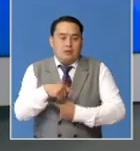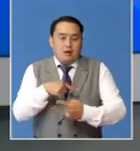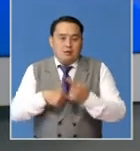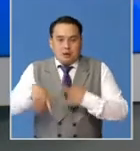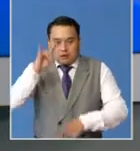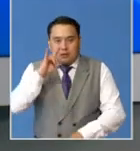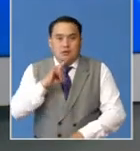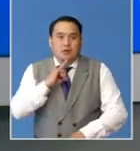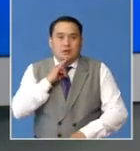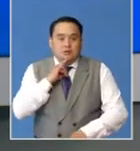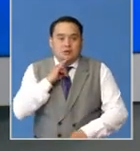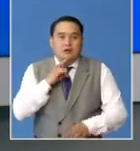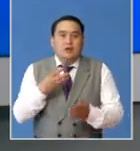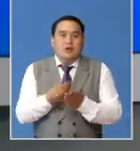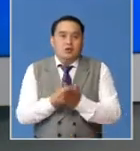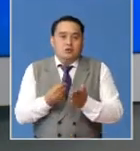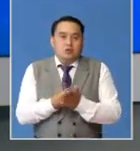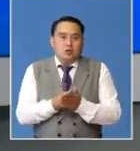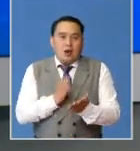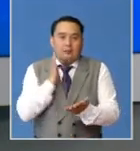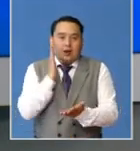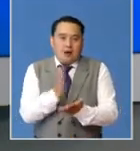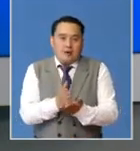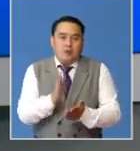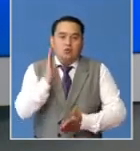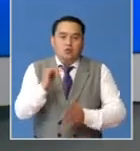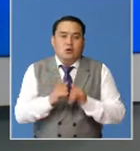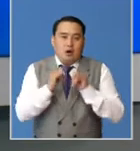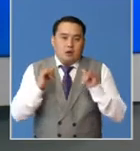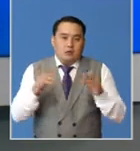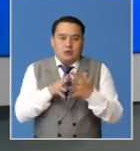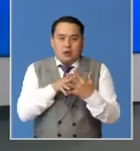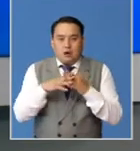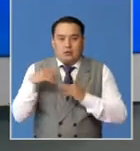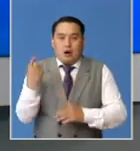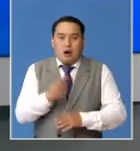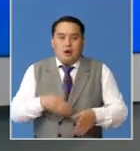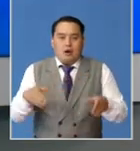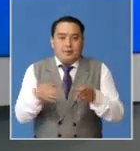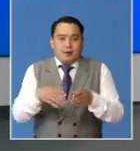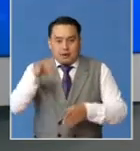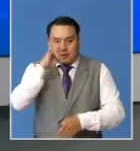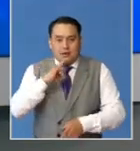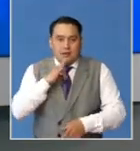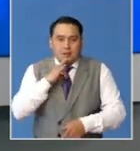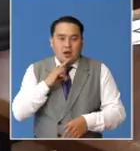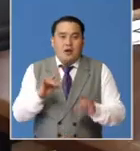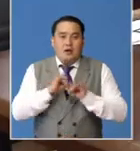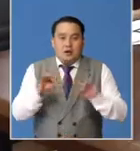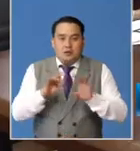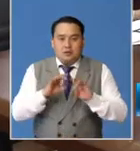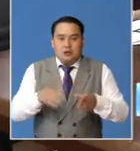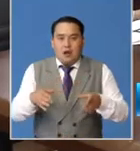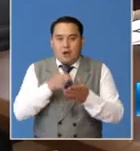и массового предпринимательства в стране. Сумма направлена на дальнейшее развитие сельскохозяйственной кооперации в Казахстане,